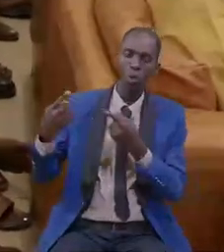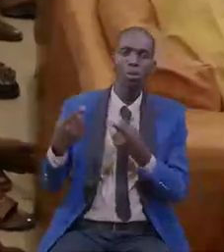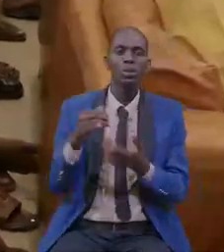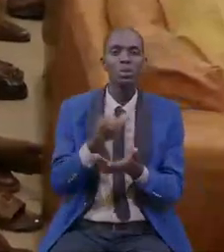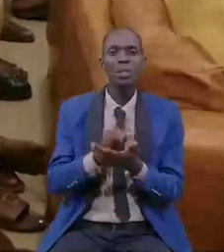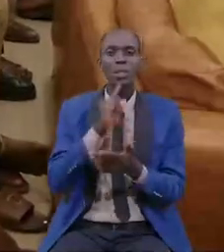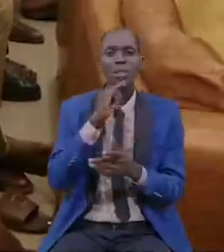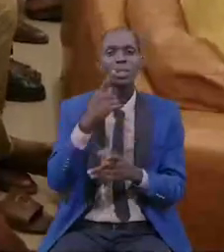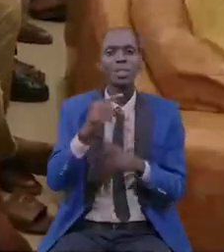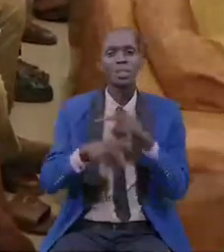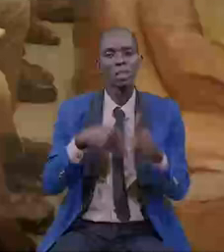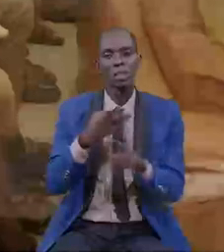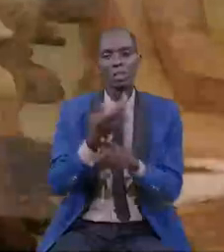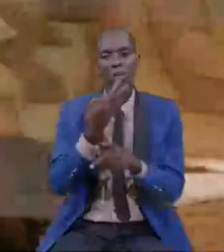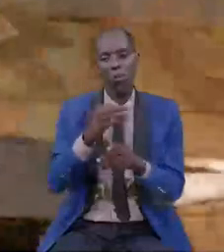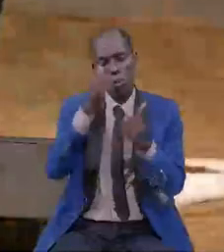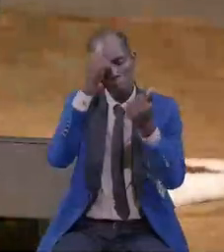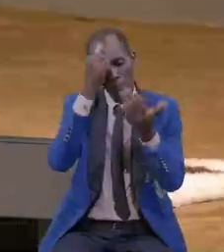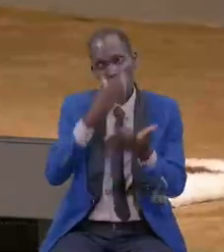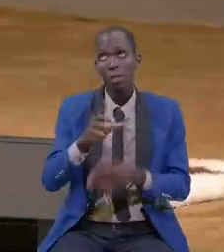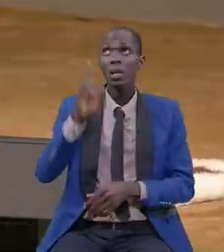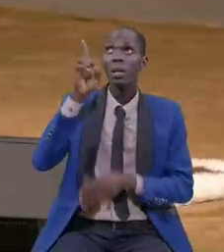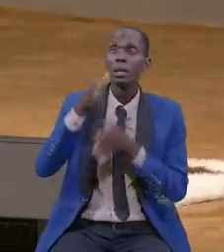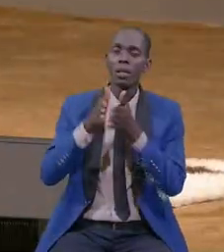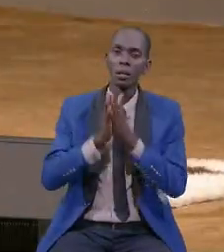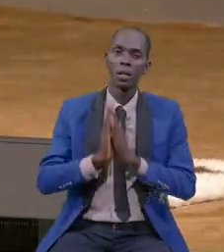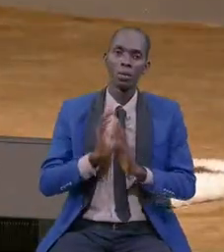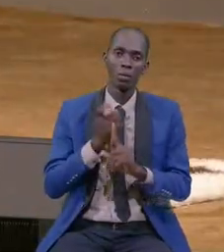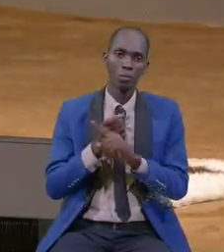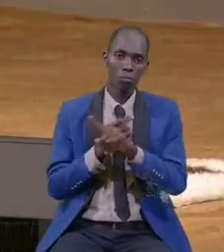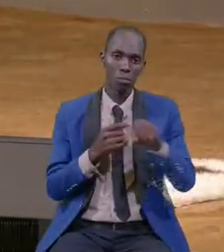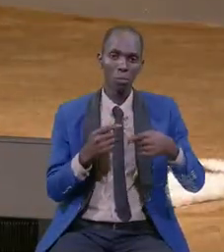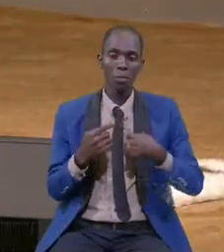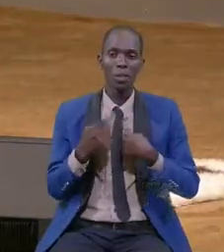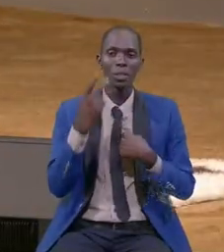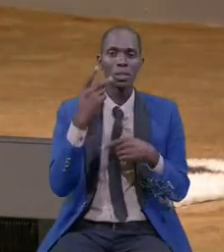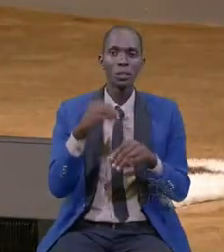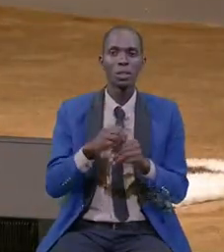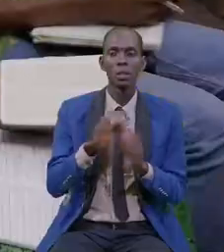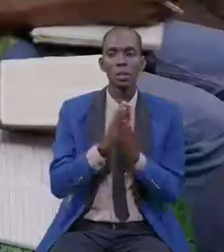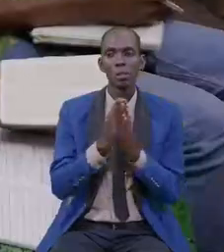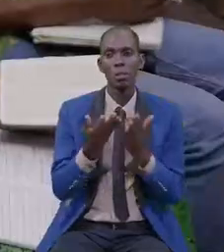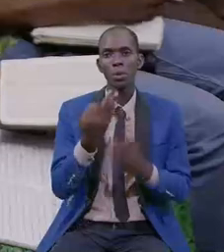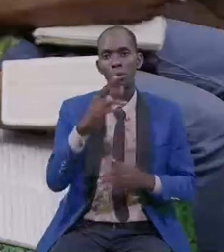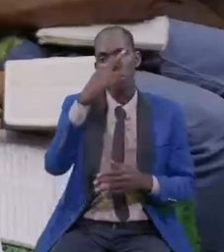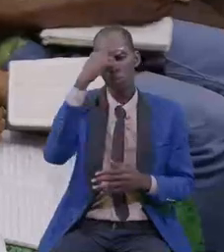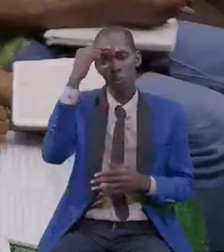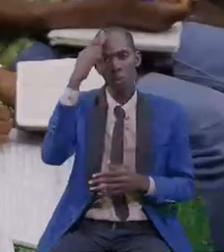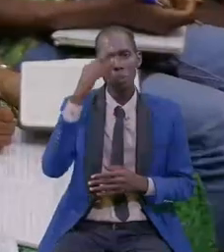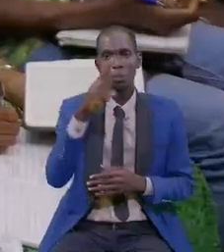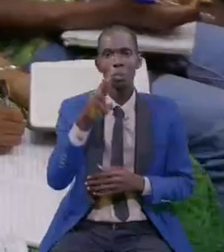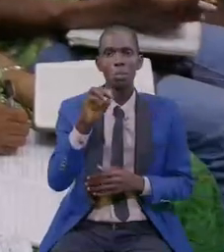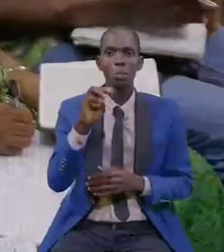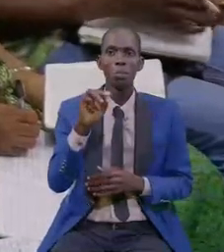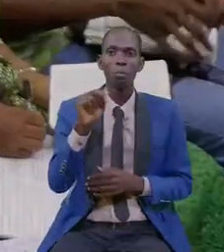exige de nous allons dans Romains chapitre 6 Romains